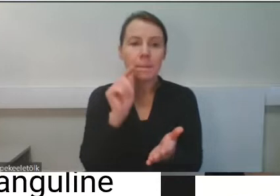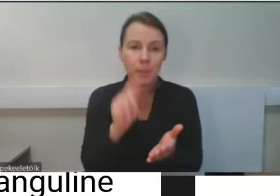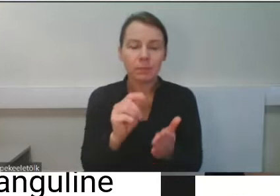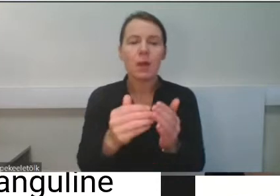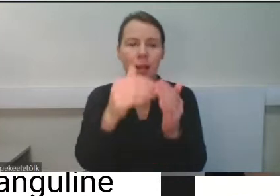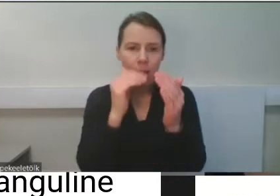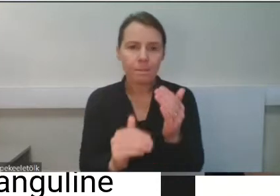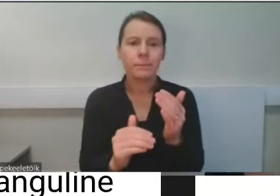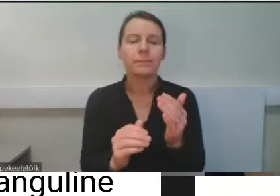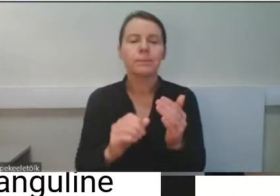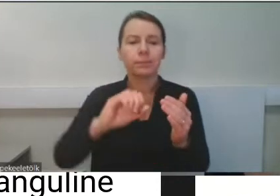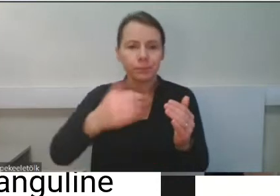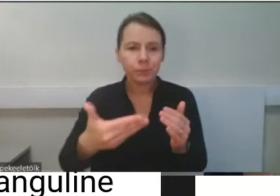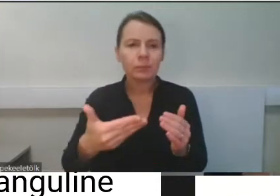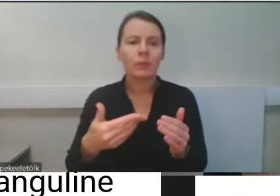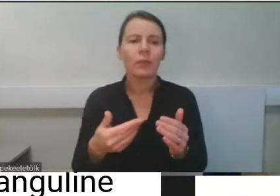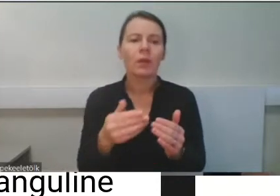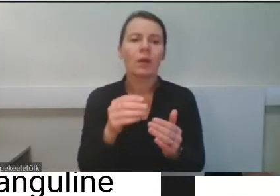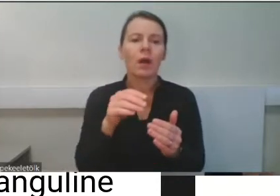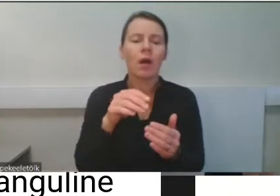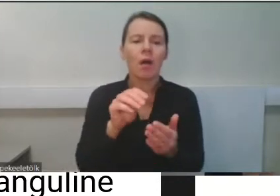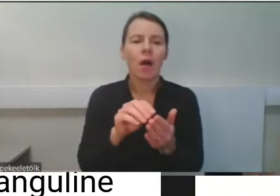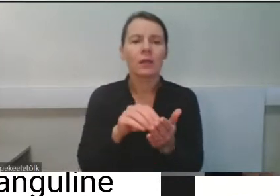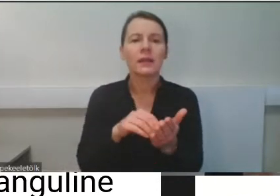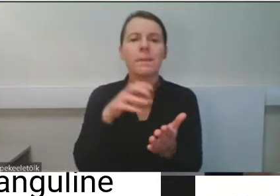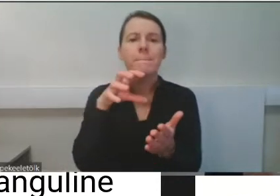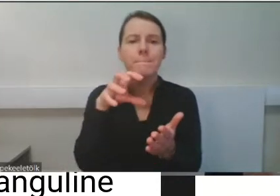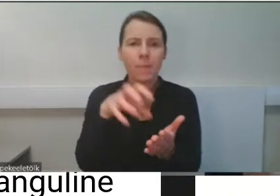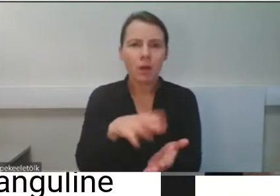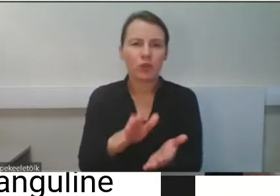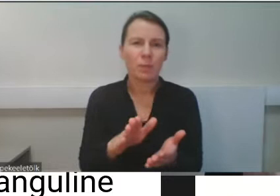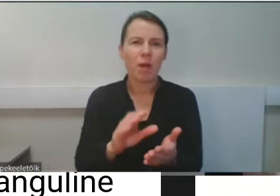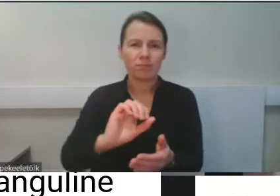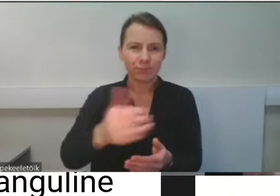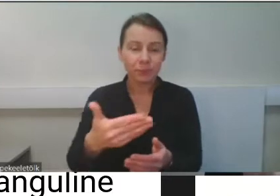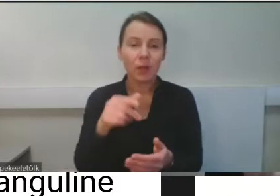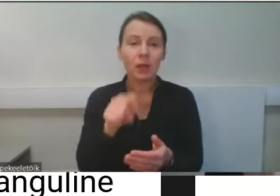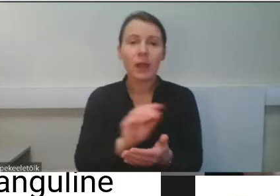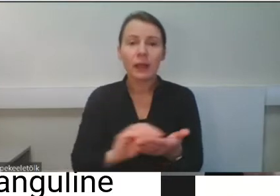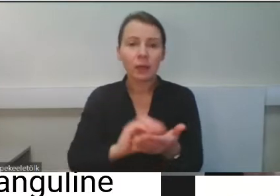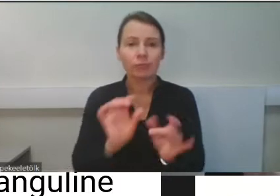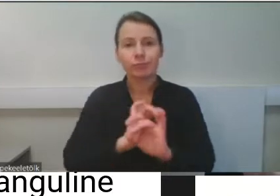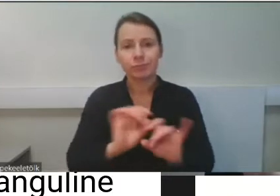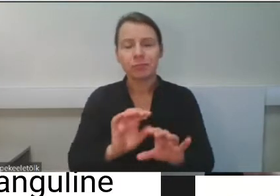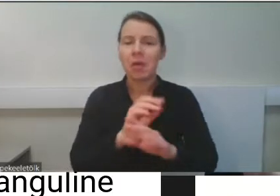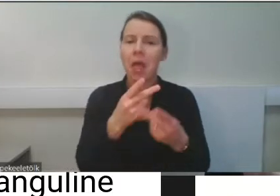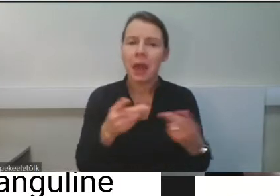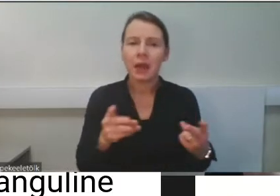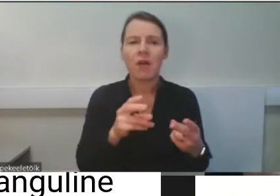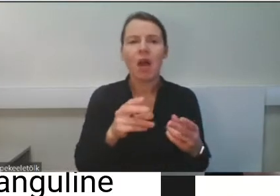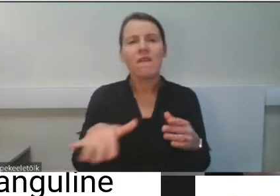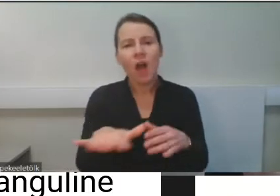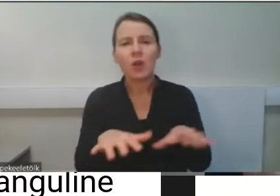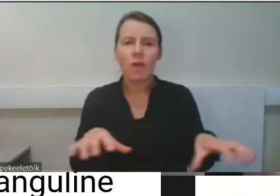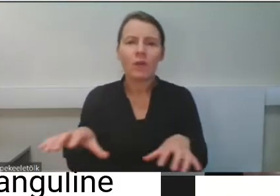kohta, et töötamise register Makse- ja Tolliametis, et millistel ametialadel näiteks puuetega